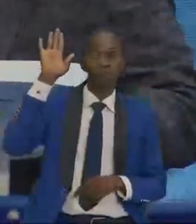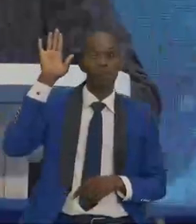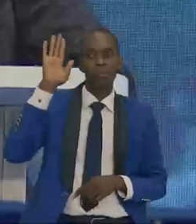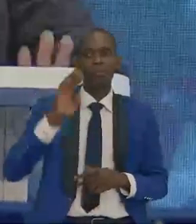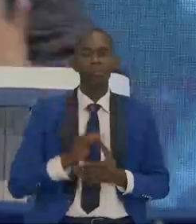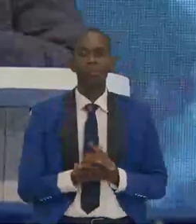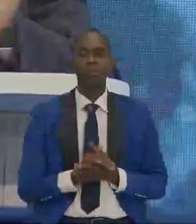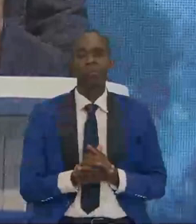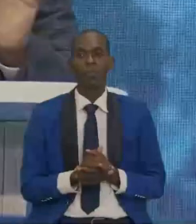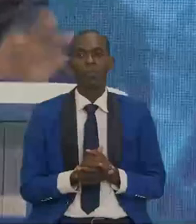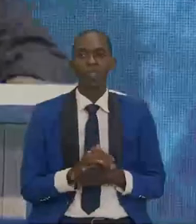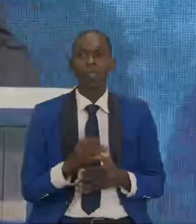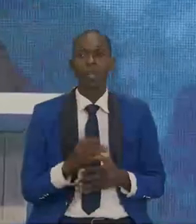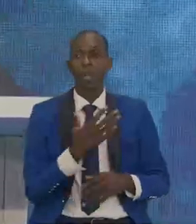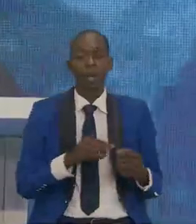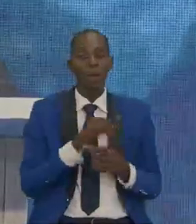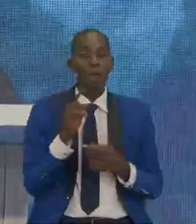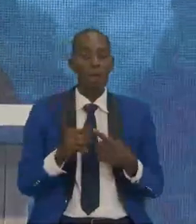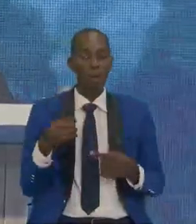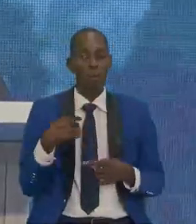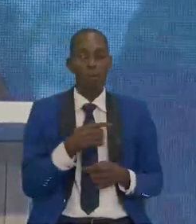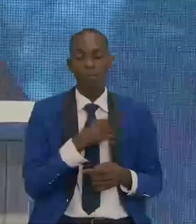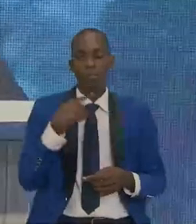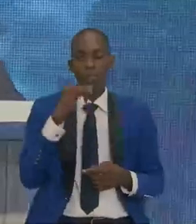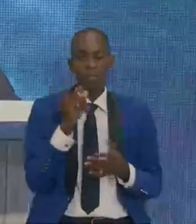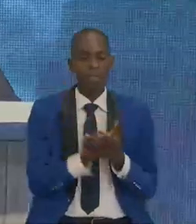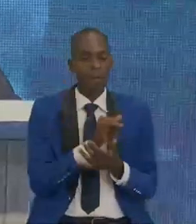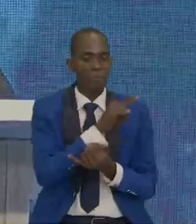Que ta guérison provient de lui.